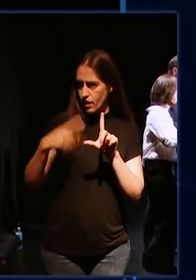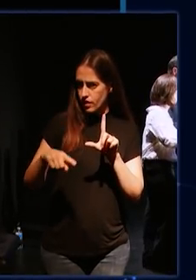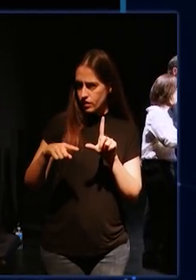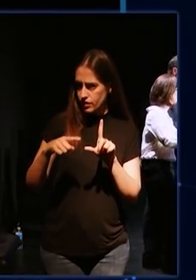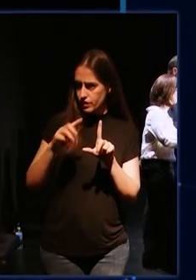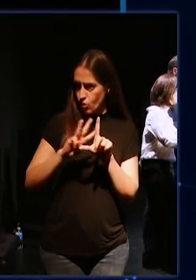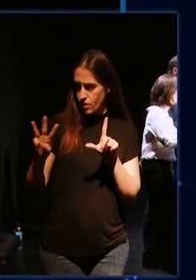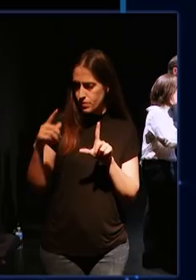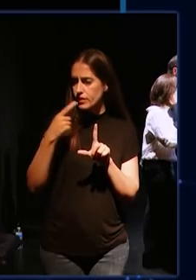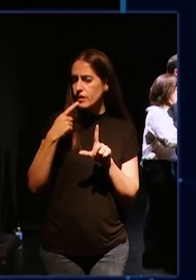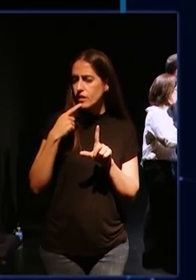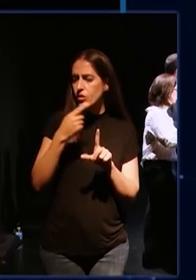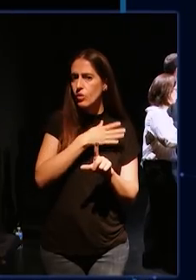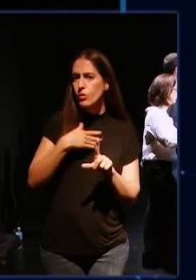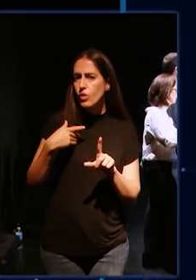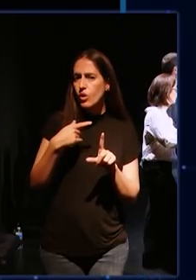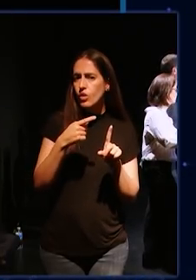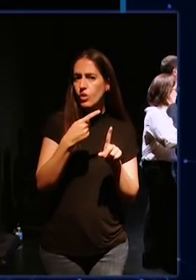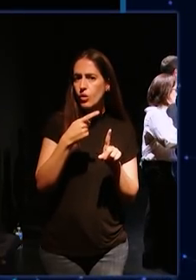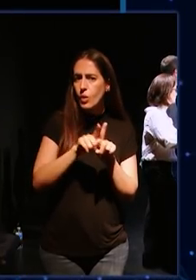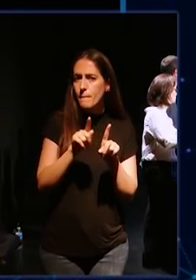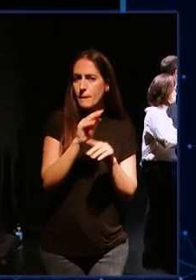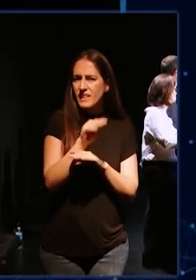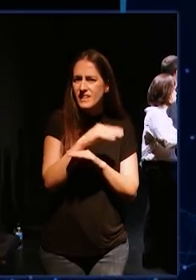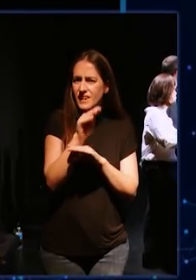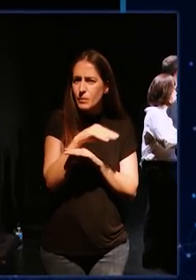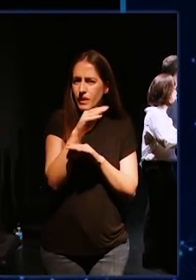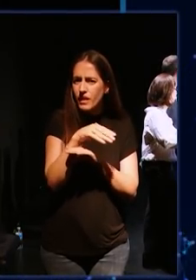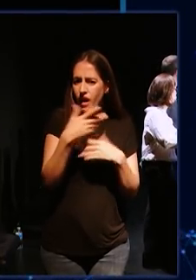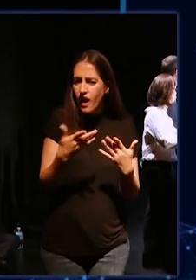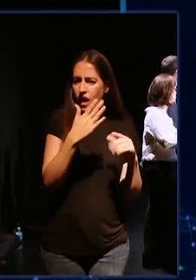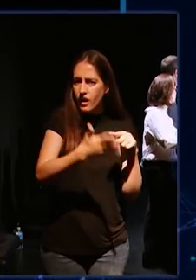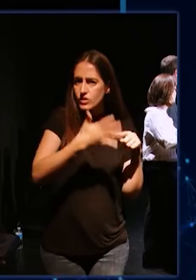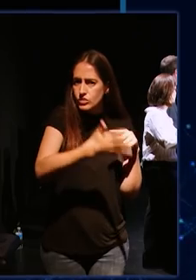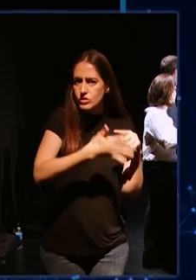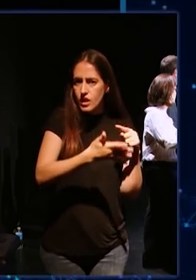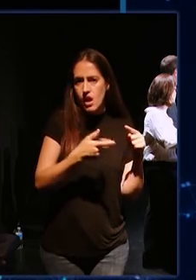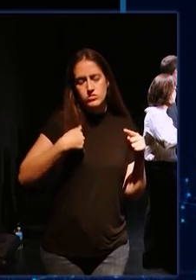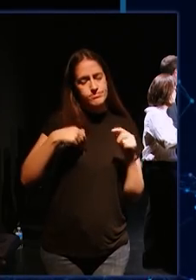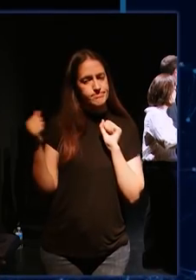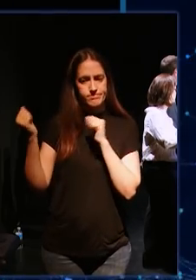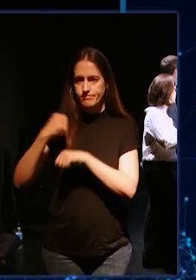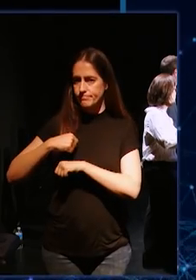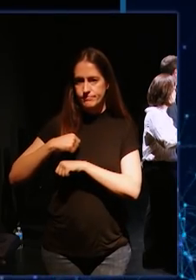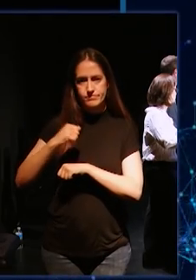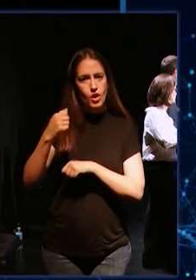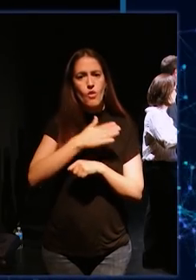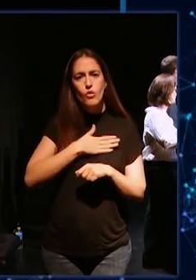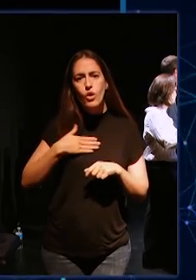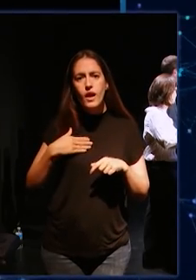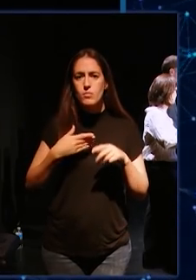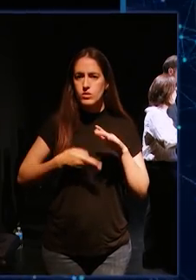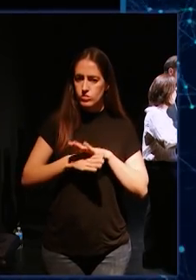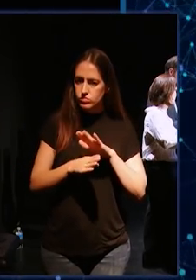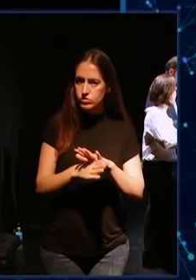diu que es proposa reduir la seva ocupació fins al manteniment de les indústries existents i nosaltres no hi podem estar d'acord. No volem trinxar territori, volem